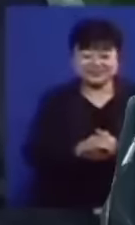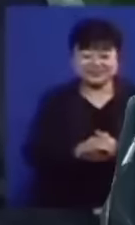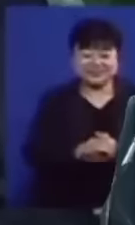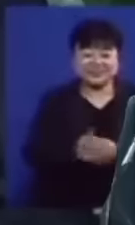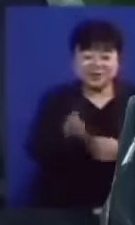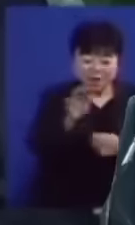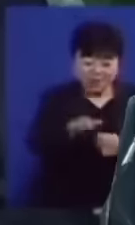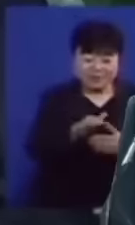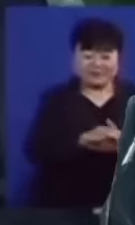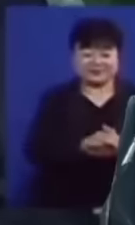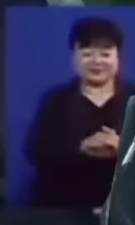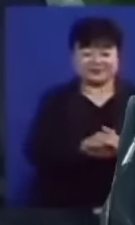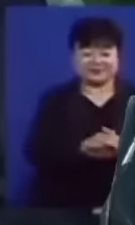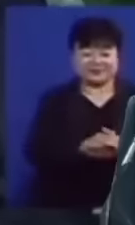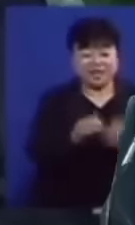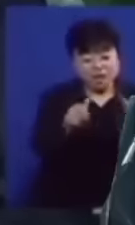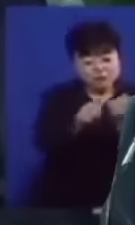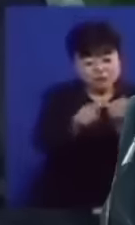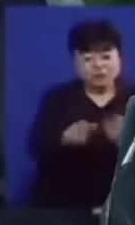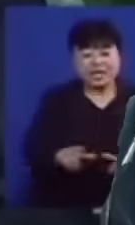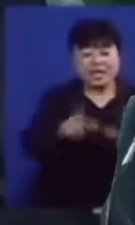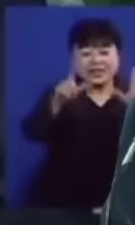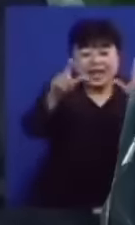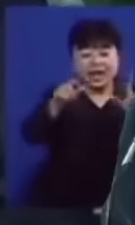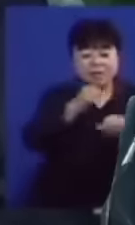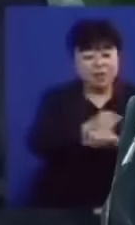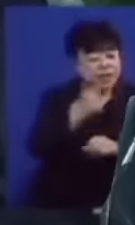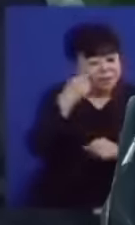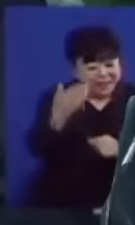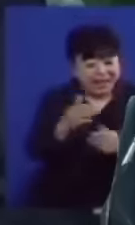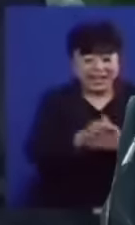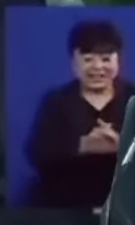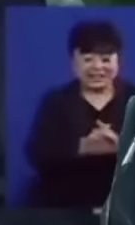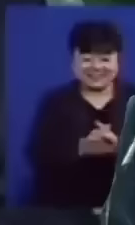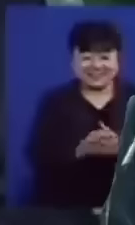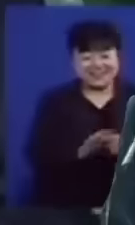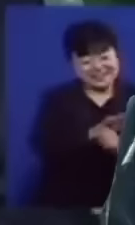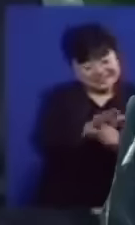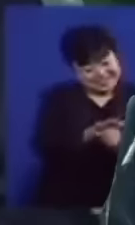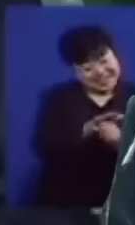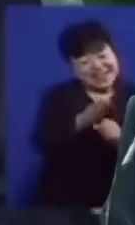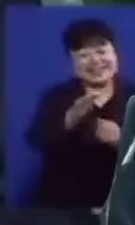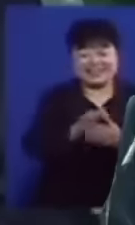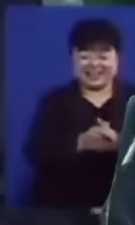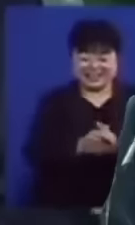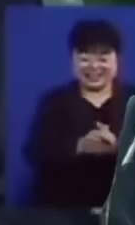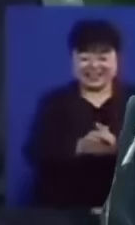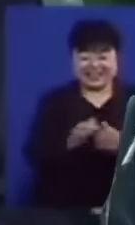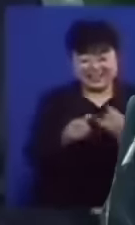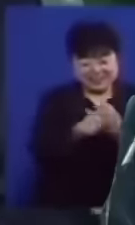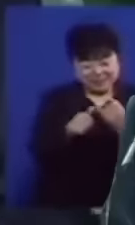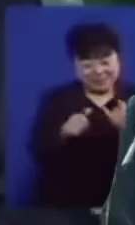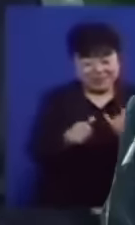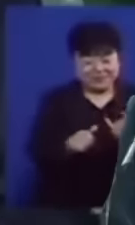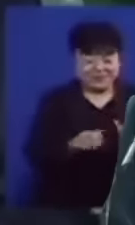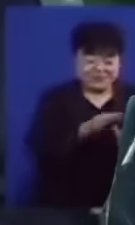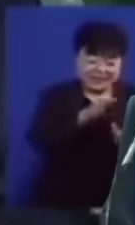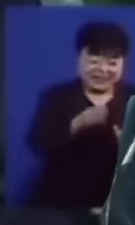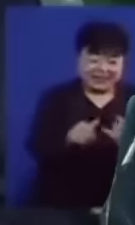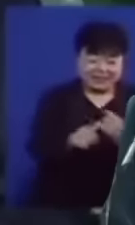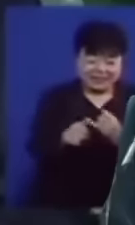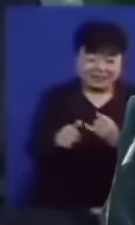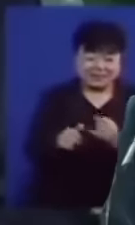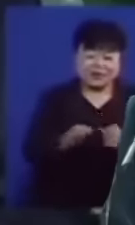그러면 부부의 날에는 뭘 해야 되나요? 사랑을 해야 되는 것입니다. 남편은 아내를 사랑하고